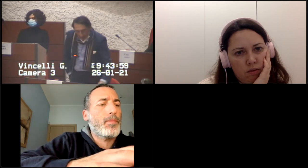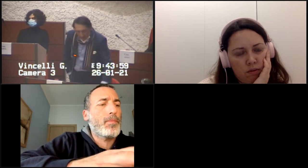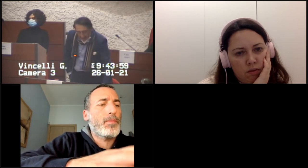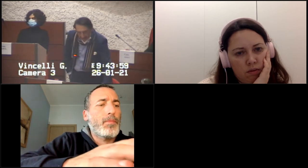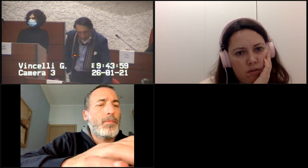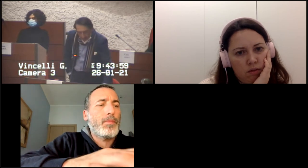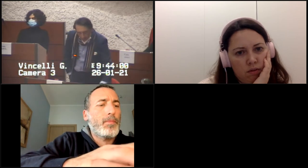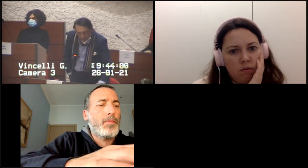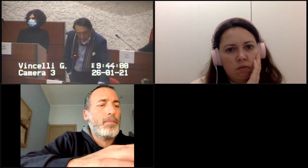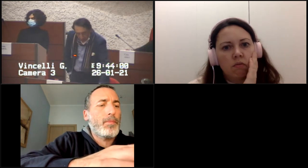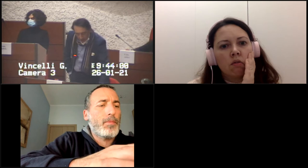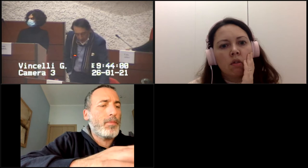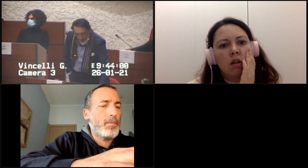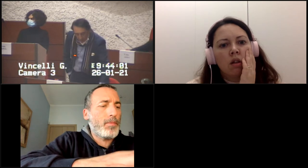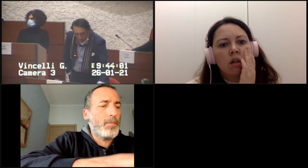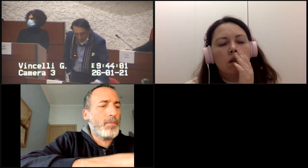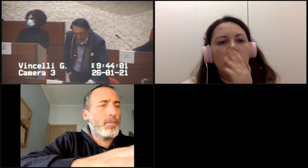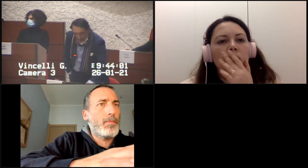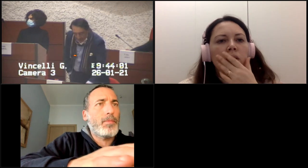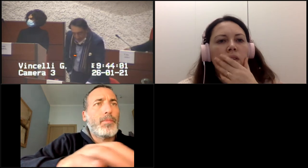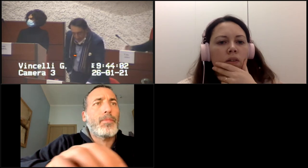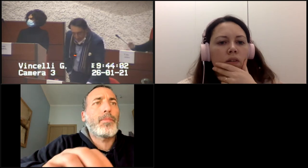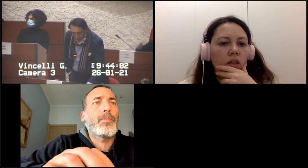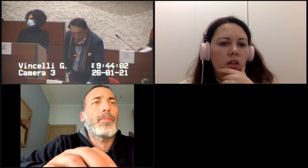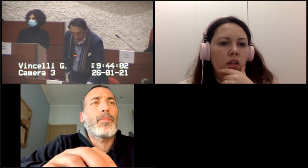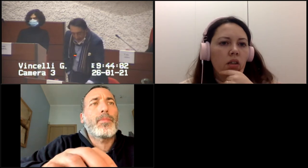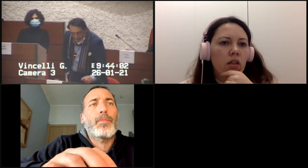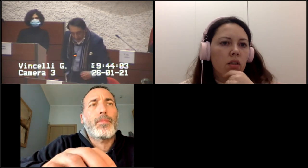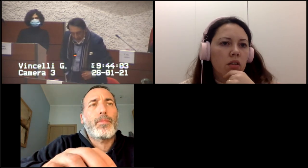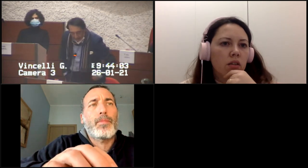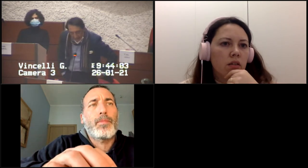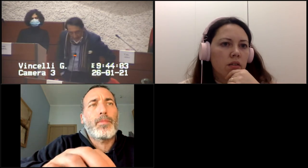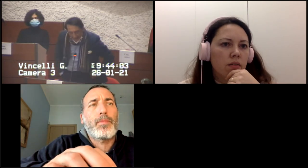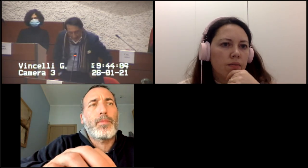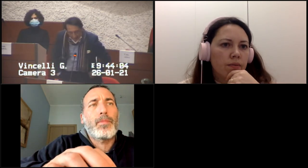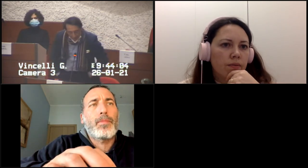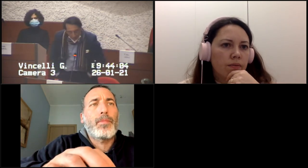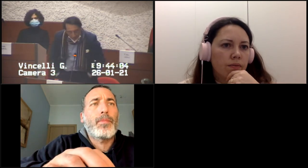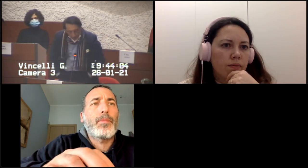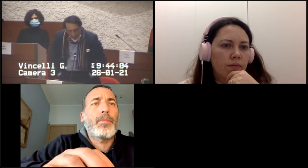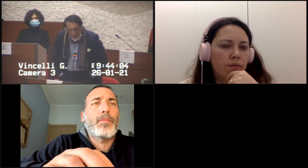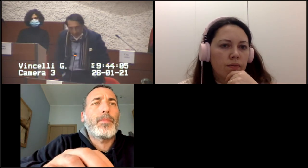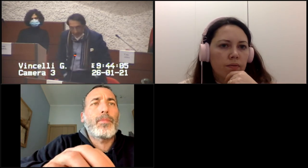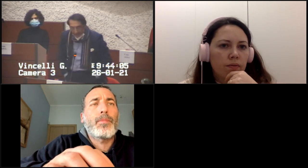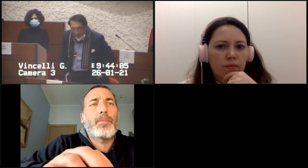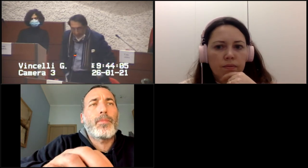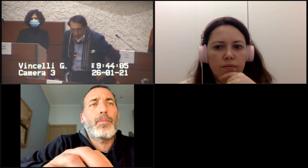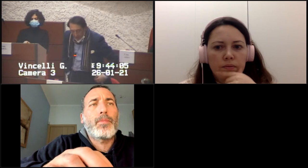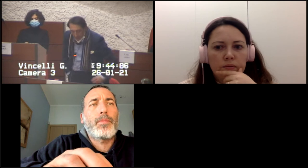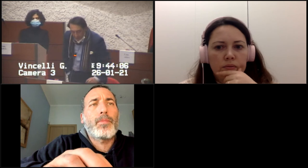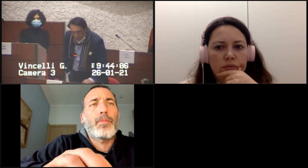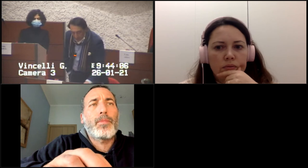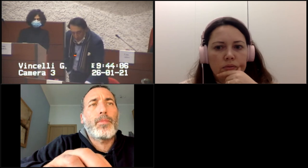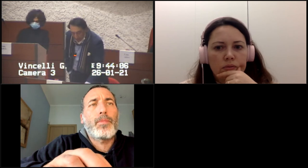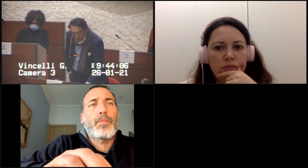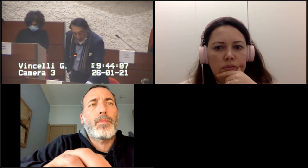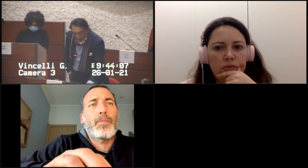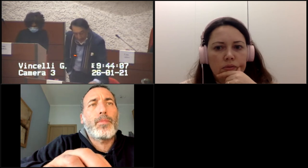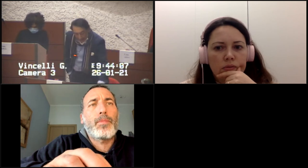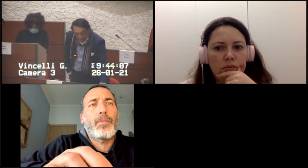inserita poi all'interno appunto di ogni comune, il fattore chiaramente di andare a controllare e andare a monitorare quelle che